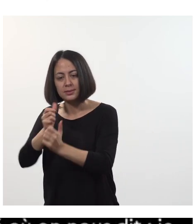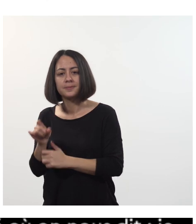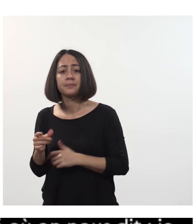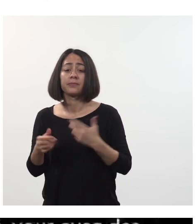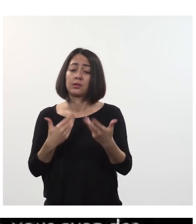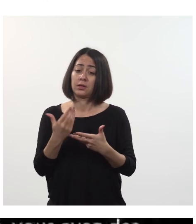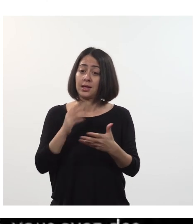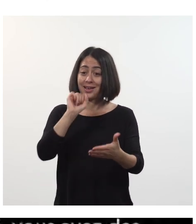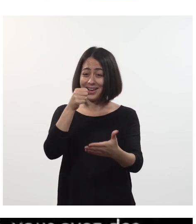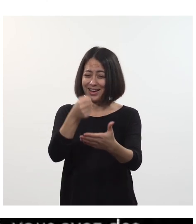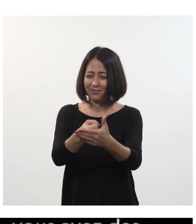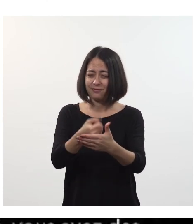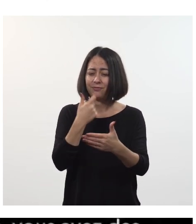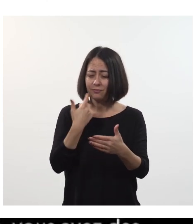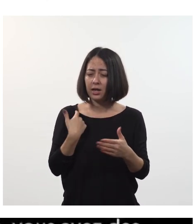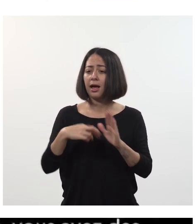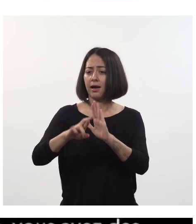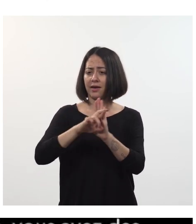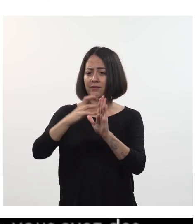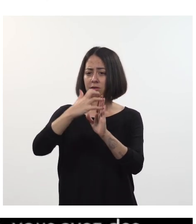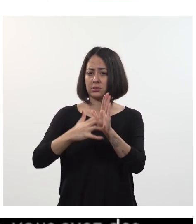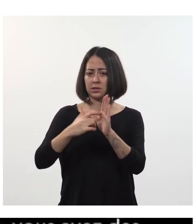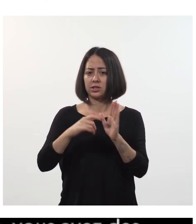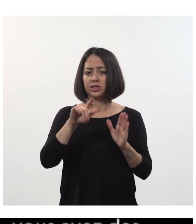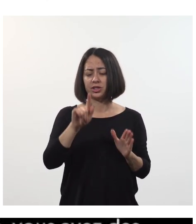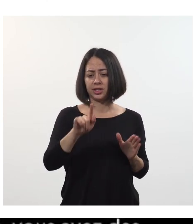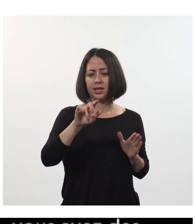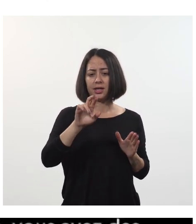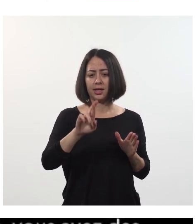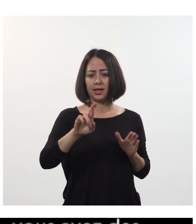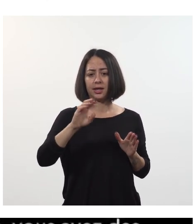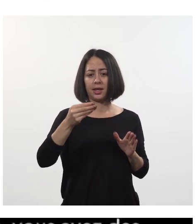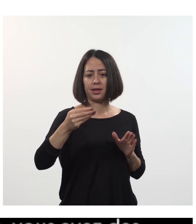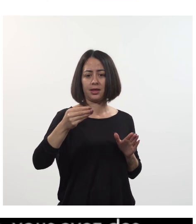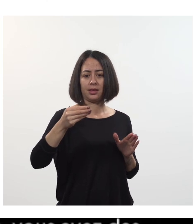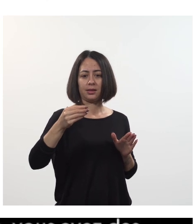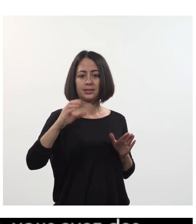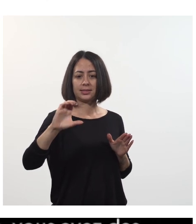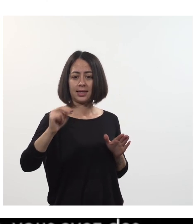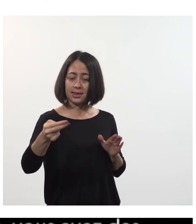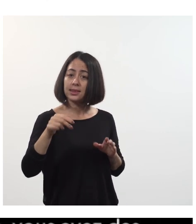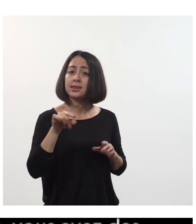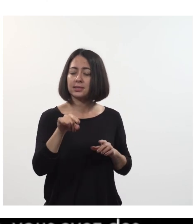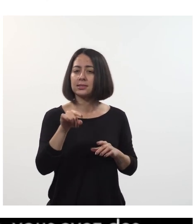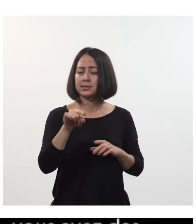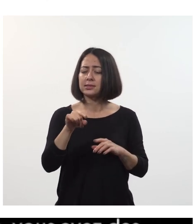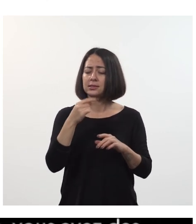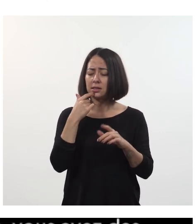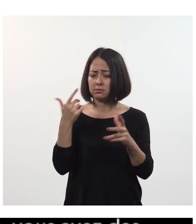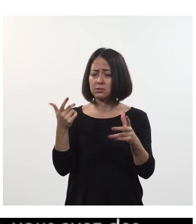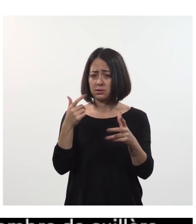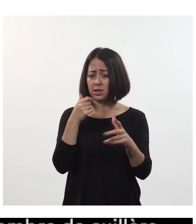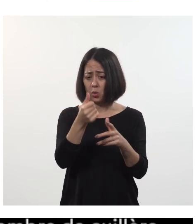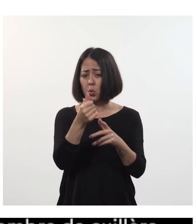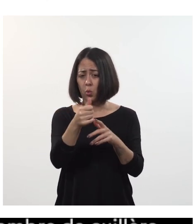qui est le GMRCN, qui est notamment le groupement d'études des marchés en restauration collective, qui a défini les grammages